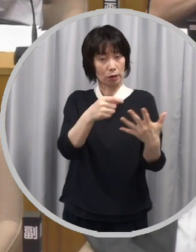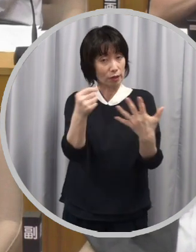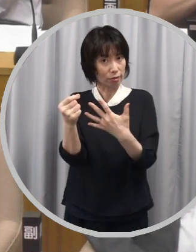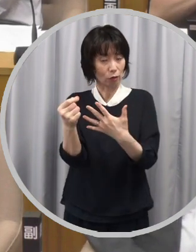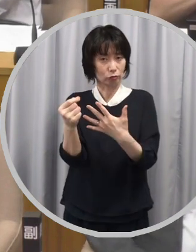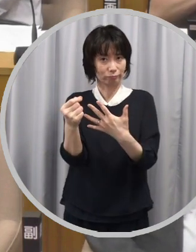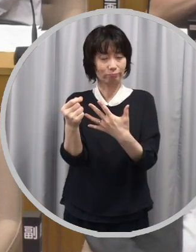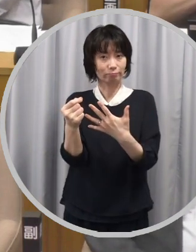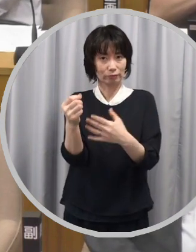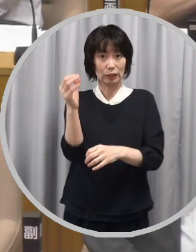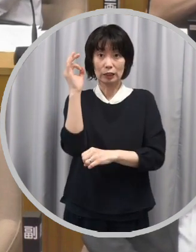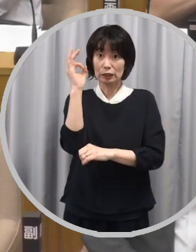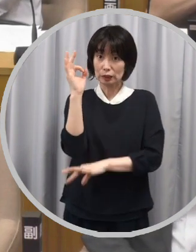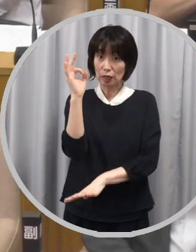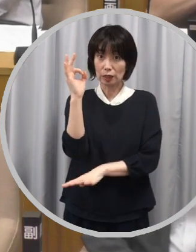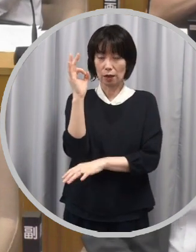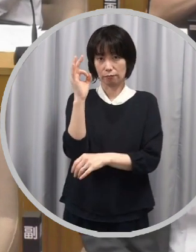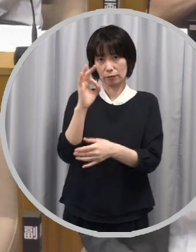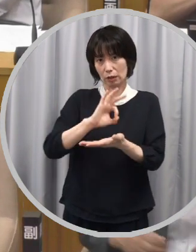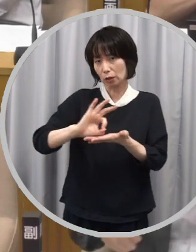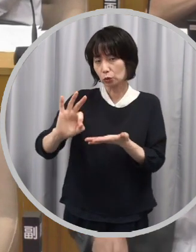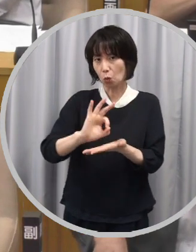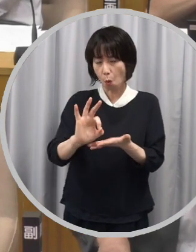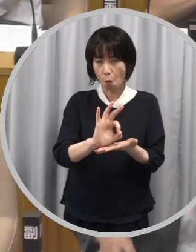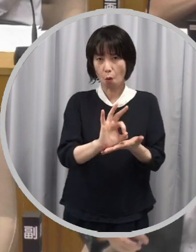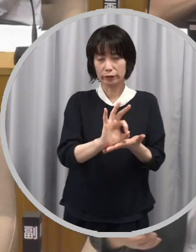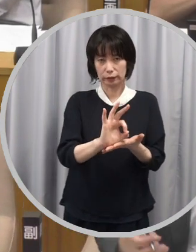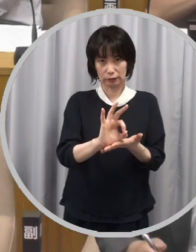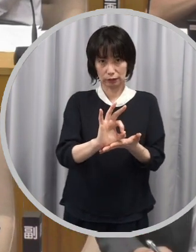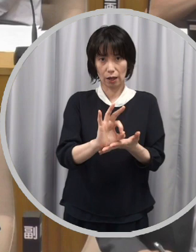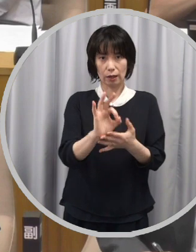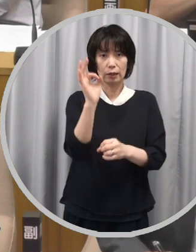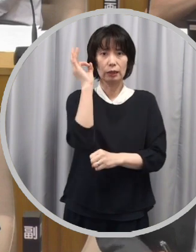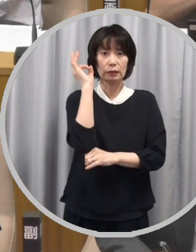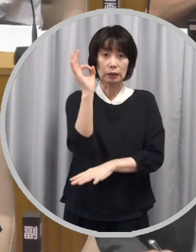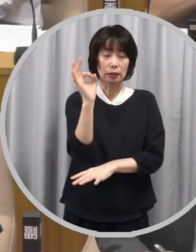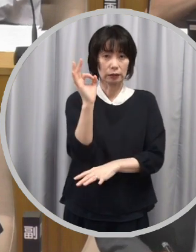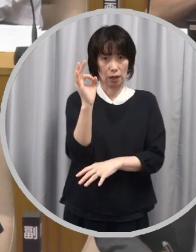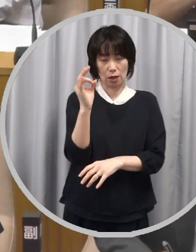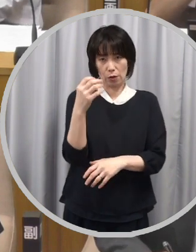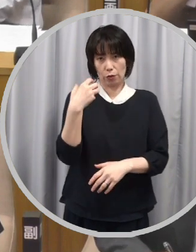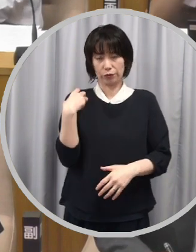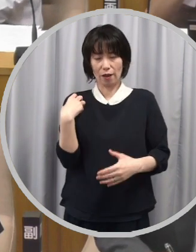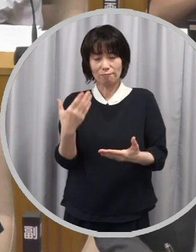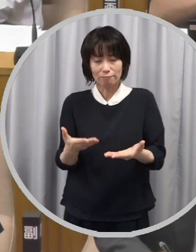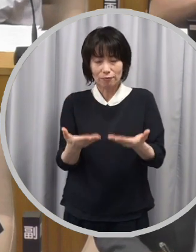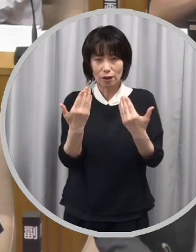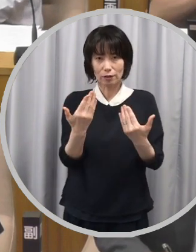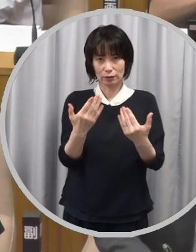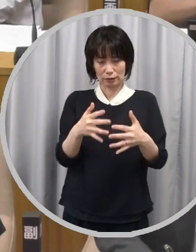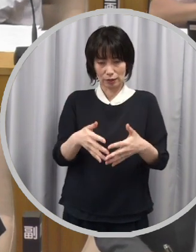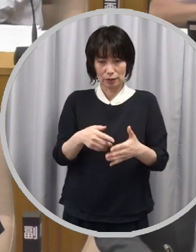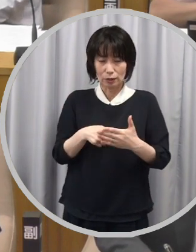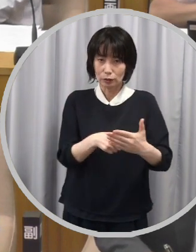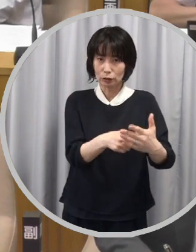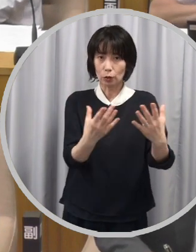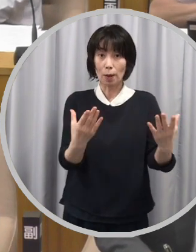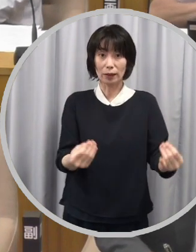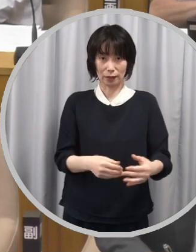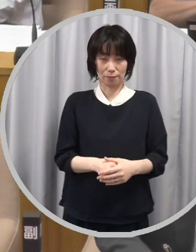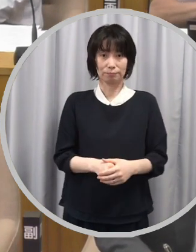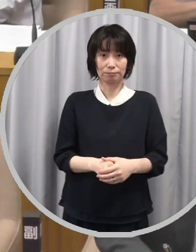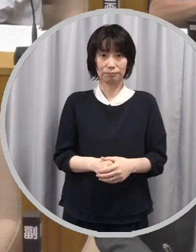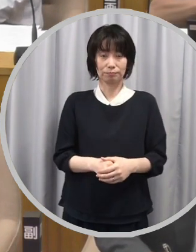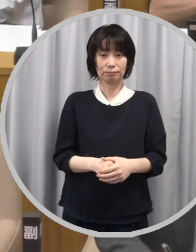力特定財源を活用することによって、市財政の負担軽減に努めたところであります。一方